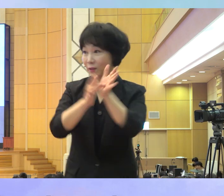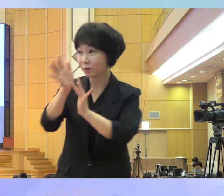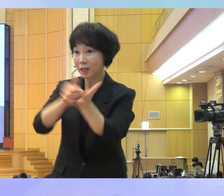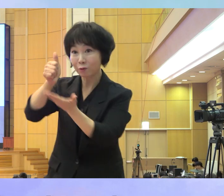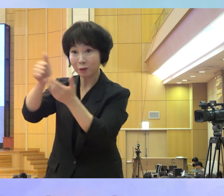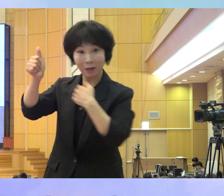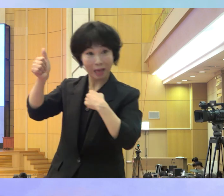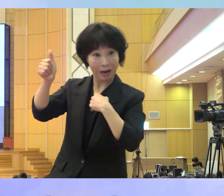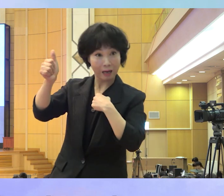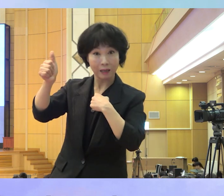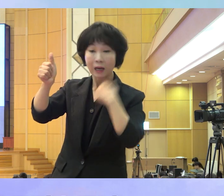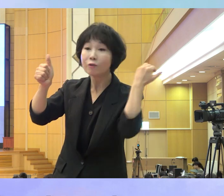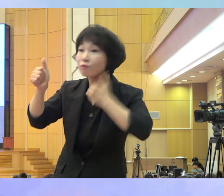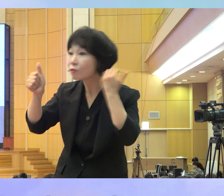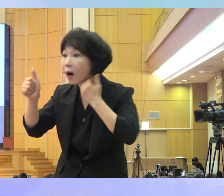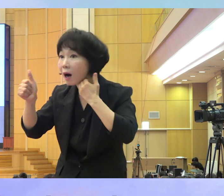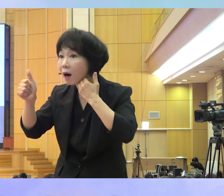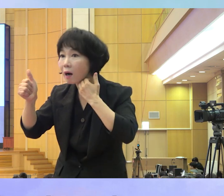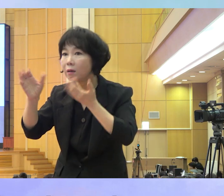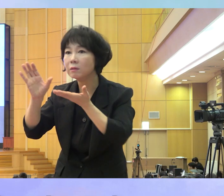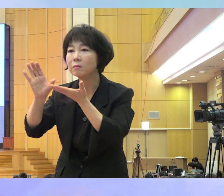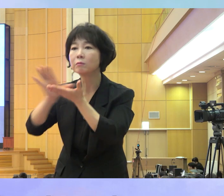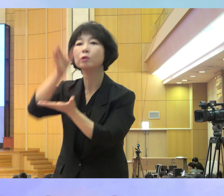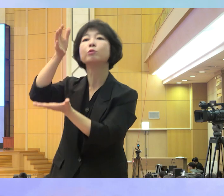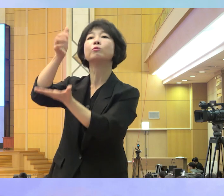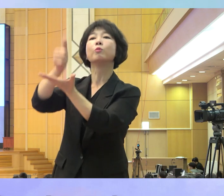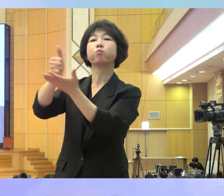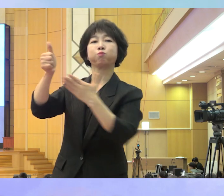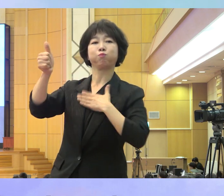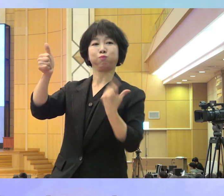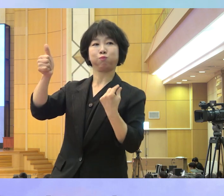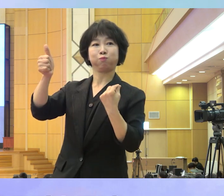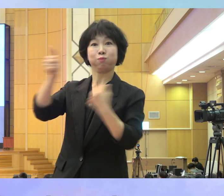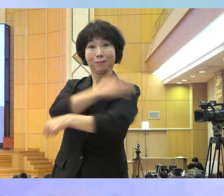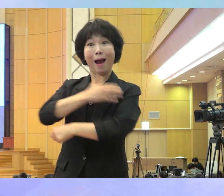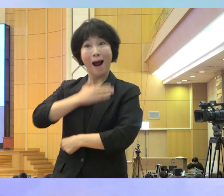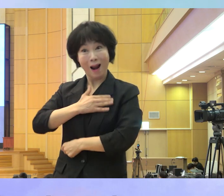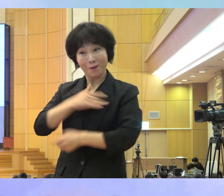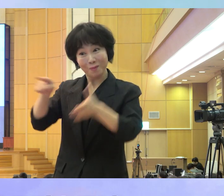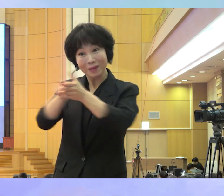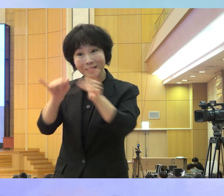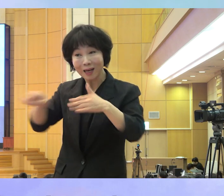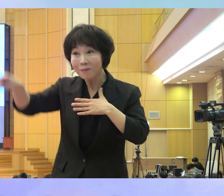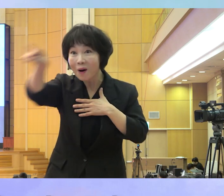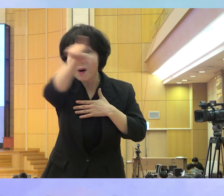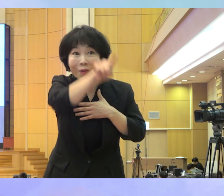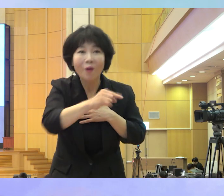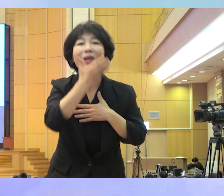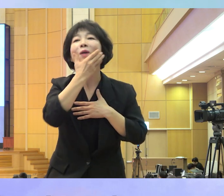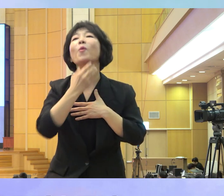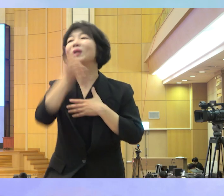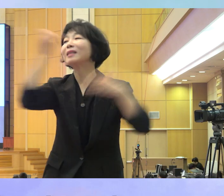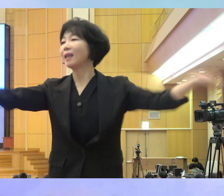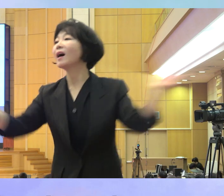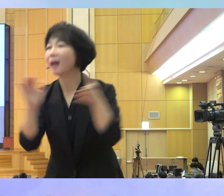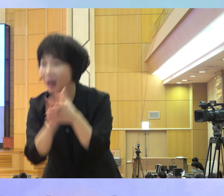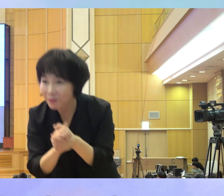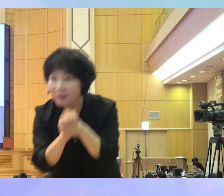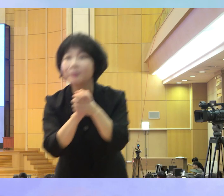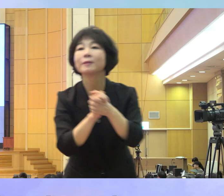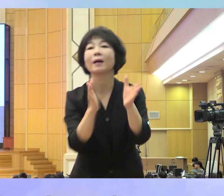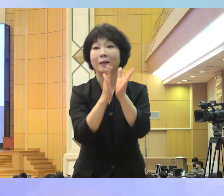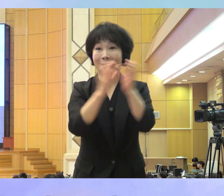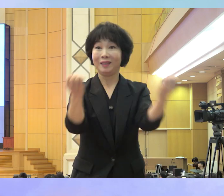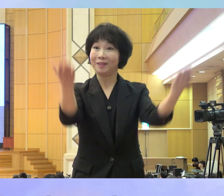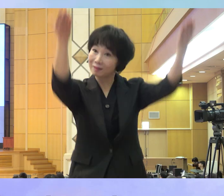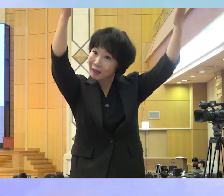예수님이 그리스도라고 하는 걸 알고 믿고 그렇게 시인하는 너에게 복이 있다.